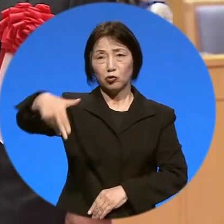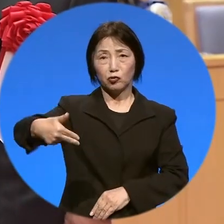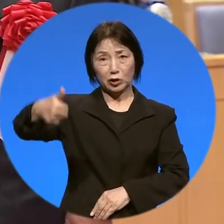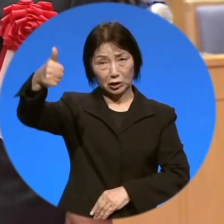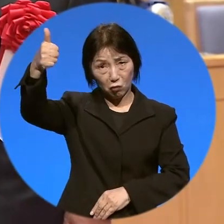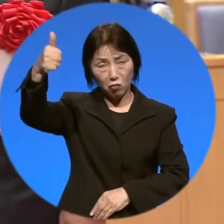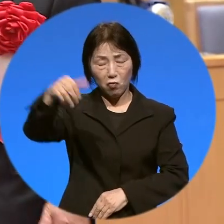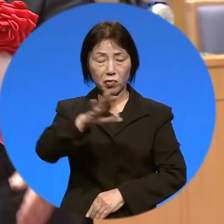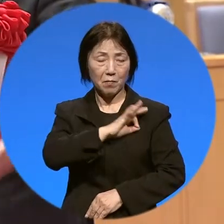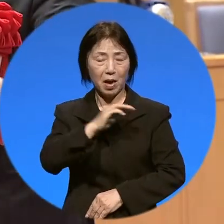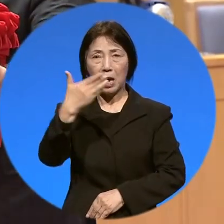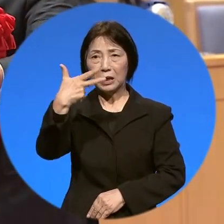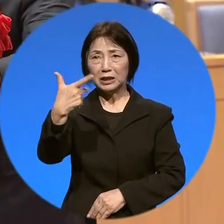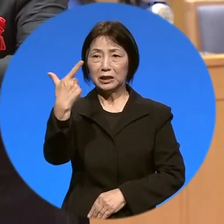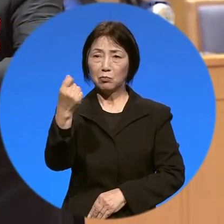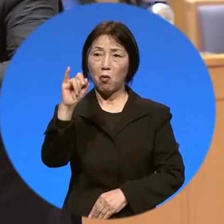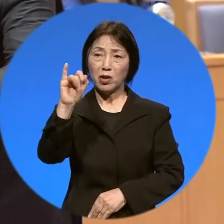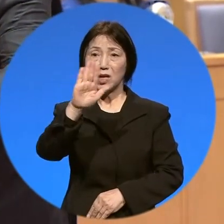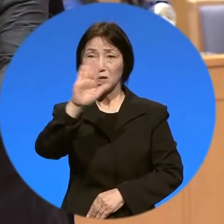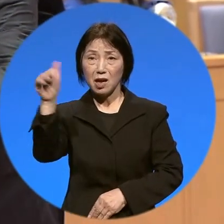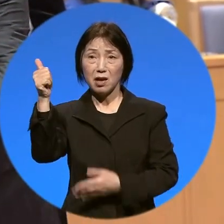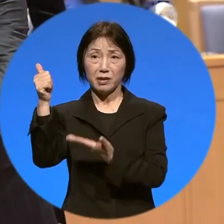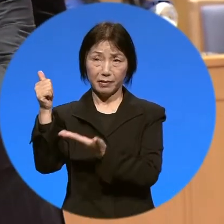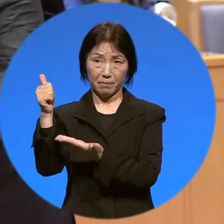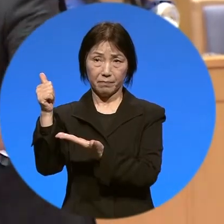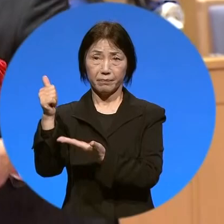長の下出寛平さん。